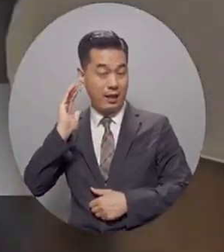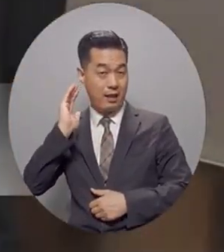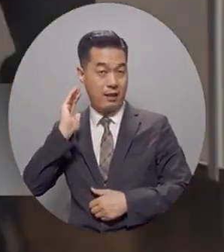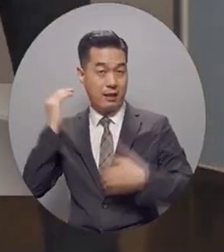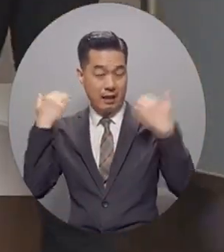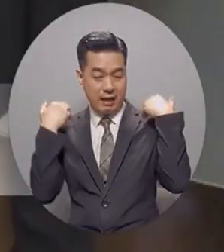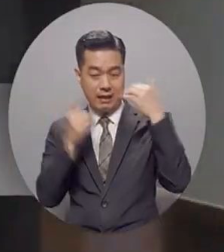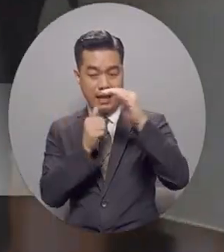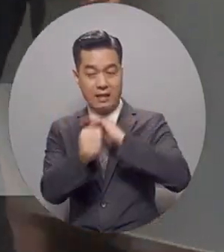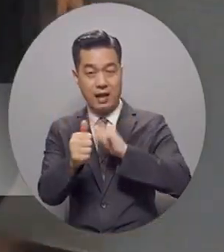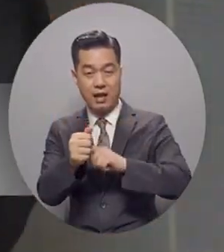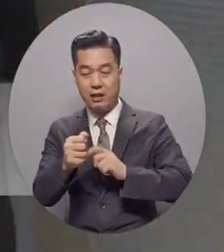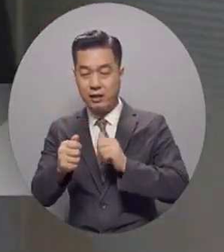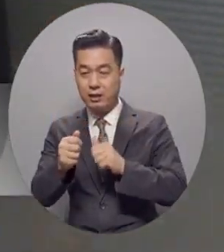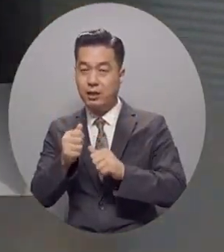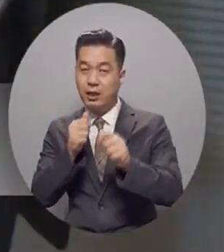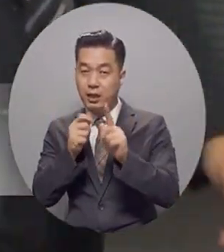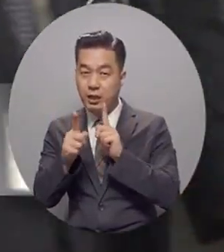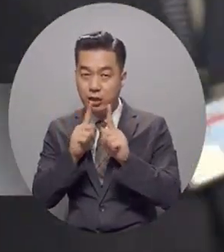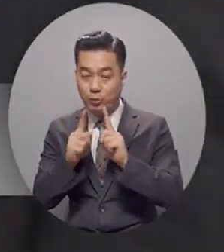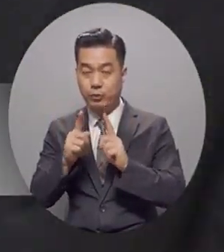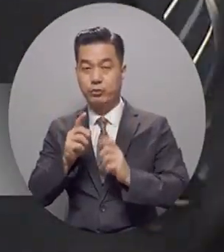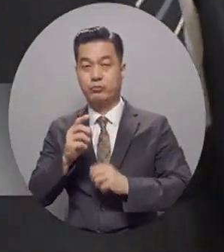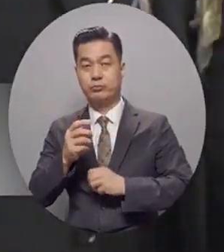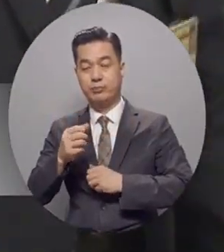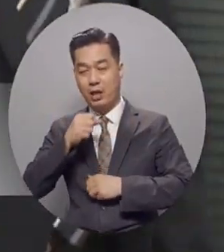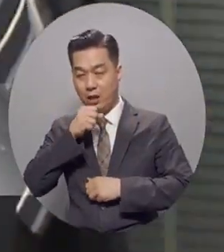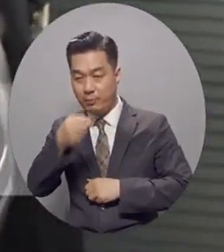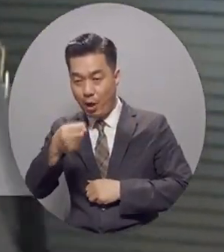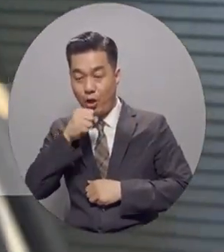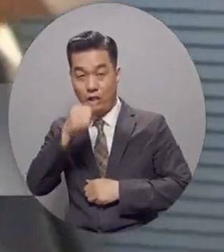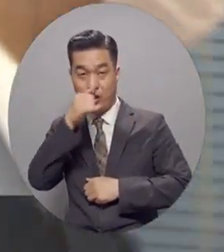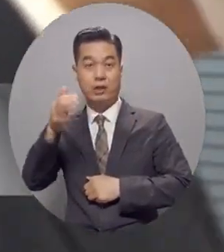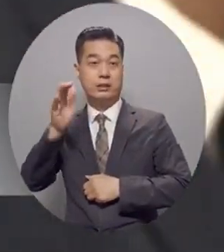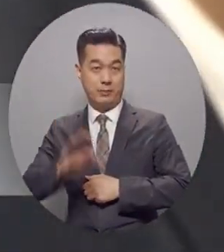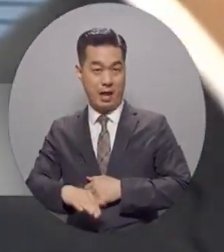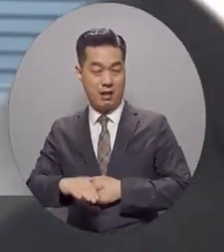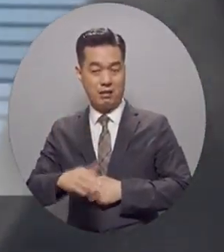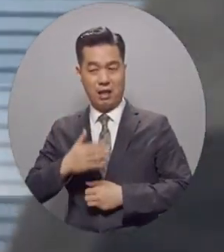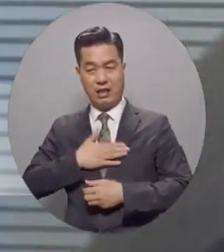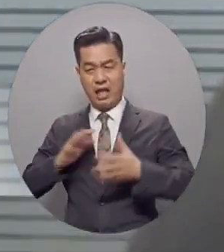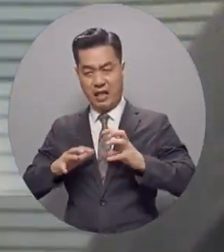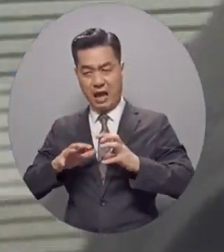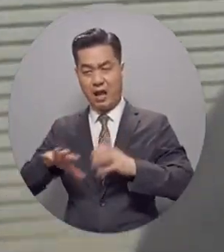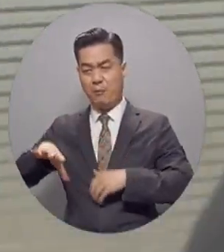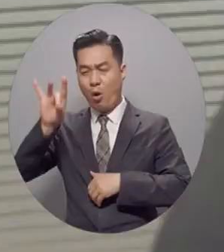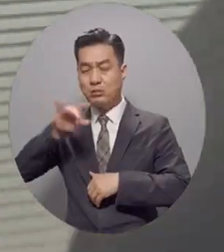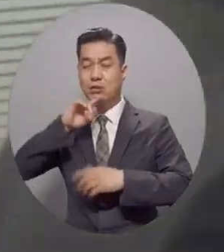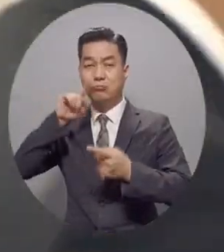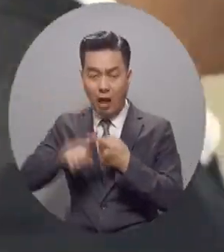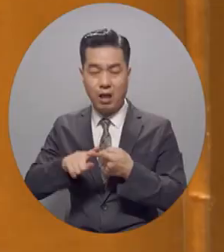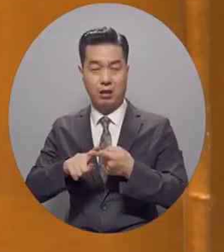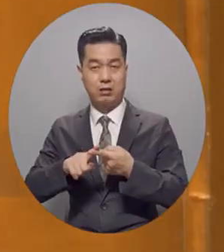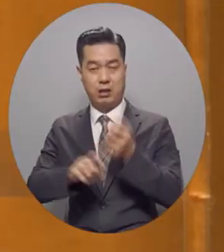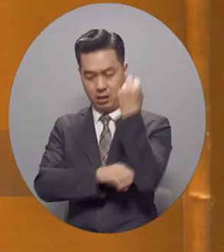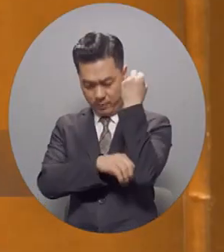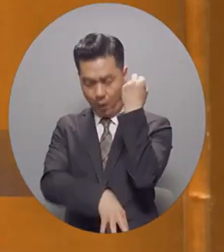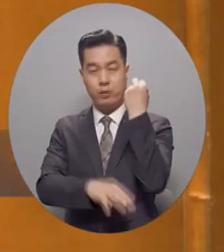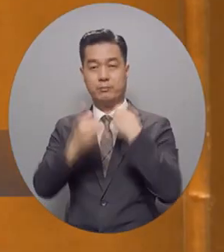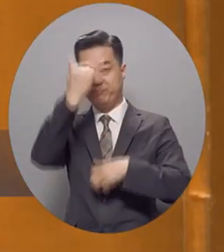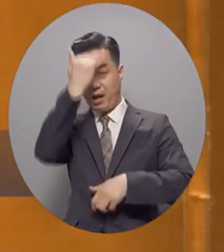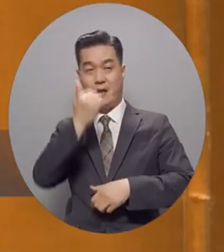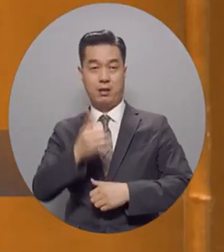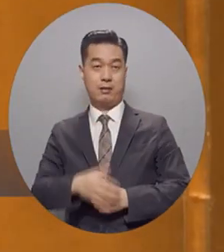경우가 있었지만 모국을 앞에, 상대국을 뒤에 언급하는 외교의 기본은 지켜왔습니다.